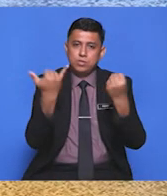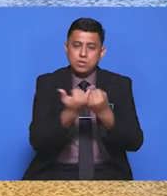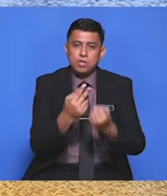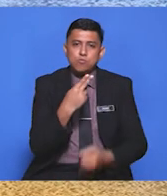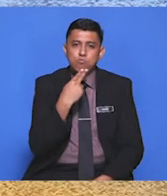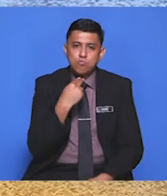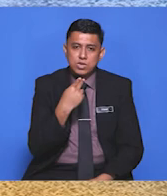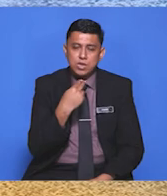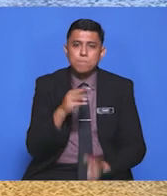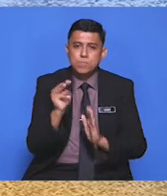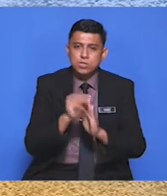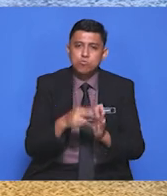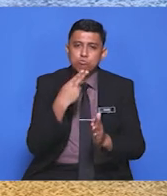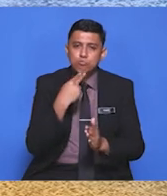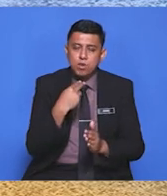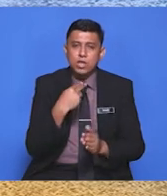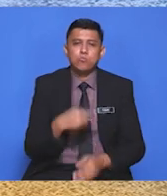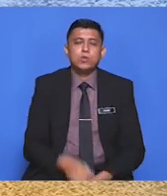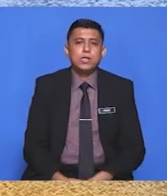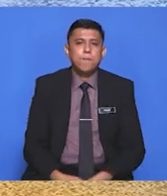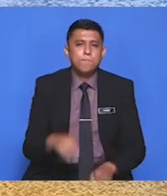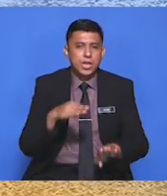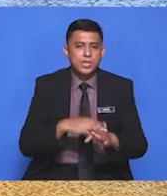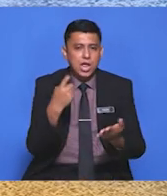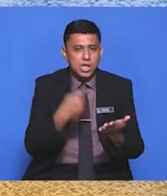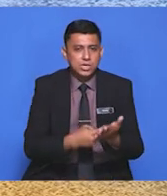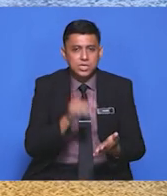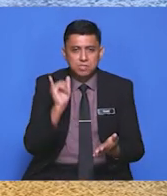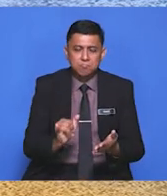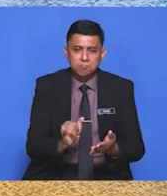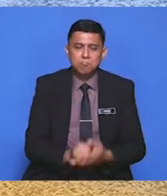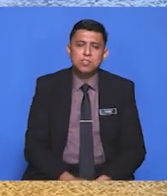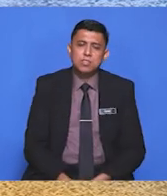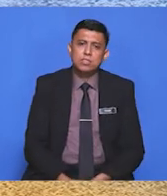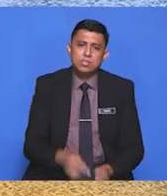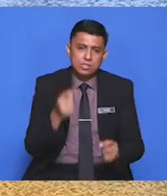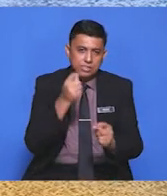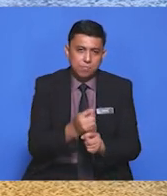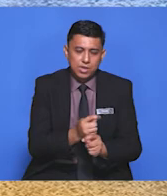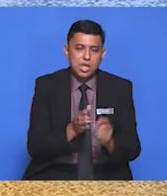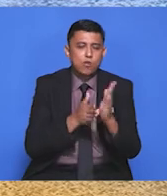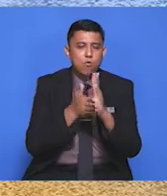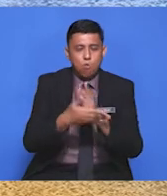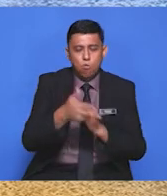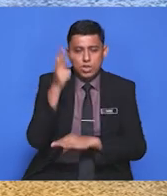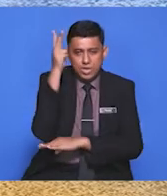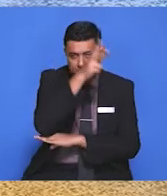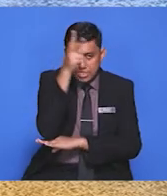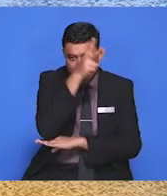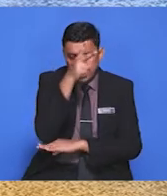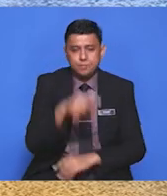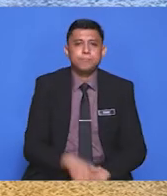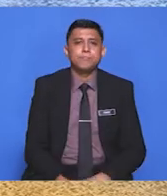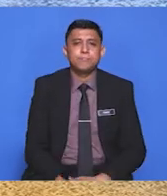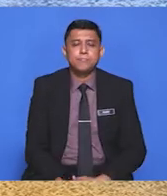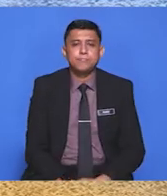yang menjual gula putih, mereka perlu menjual gula pada harga yang telah ditetapkan oleh